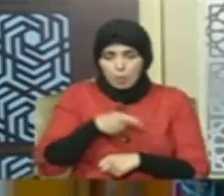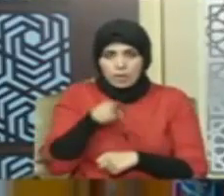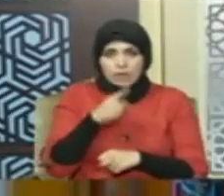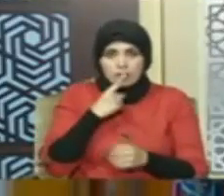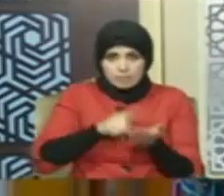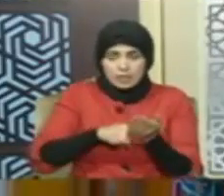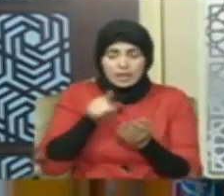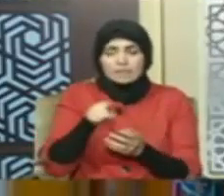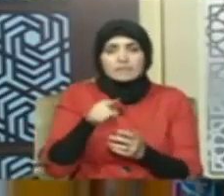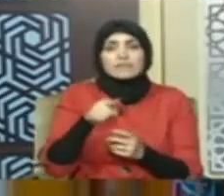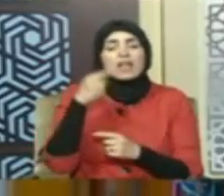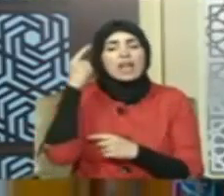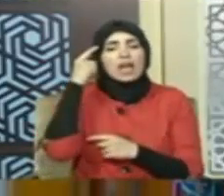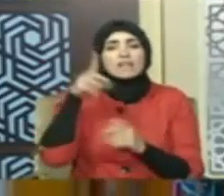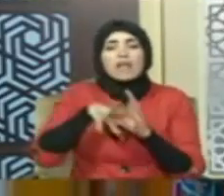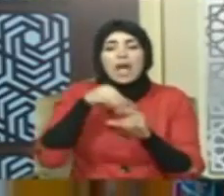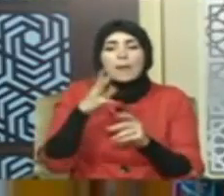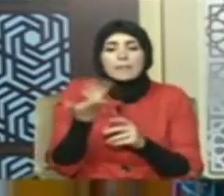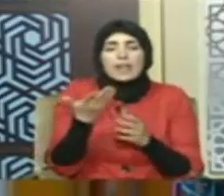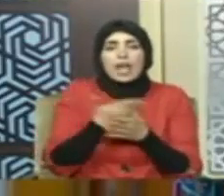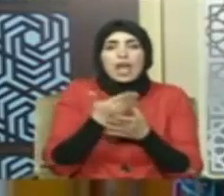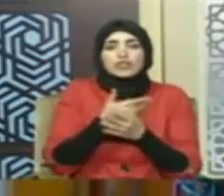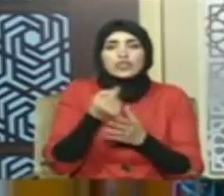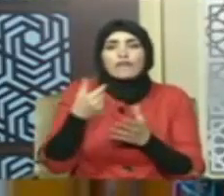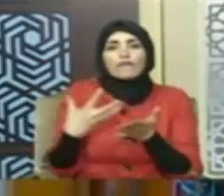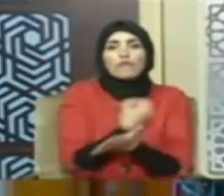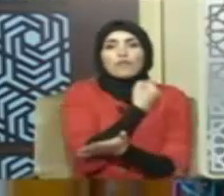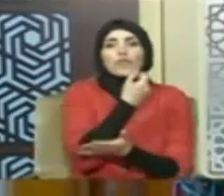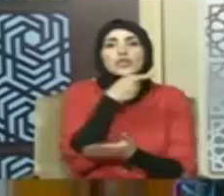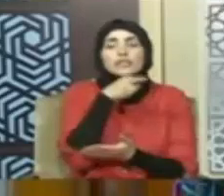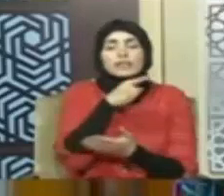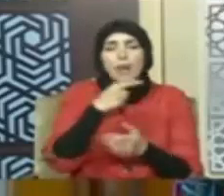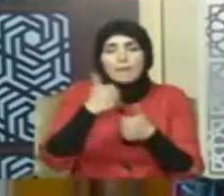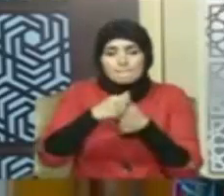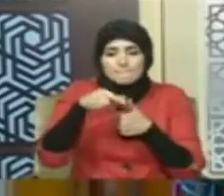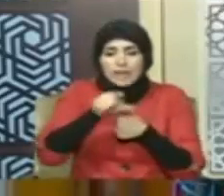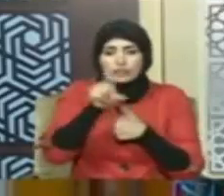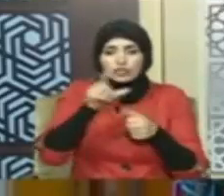لنغتنم ما بقي من هذا الشهر الكريم العظيم،